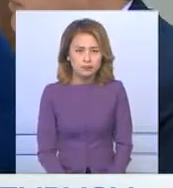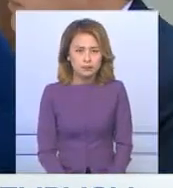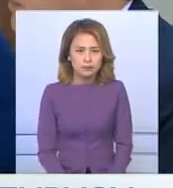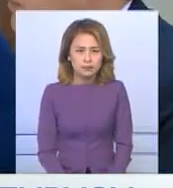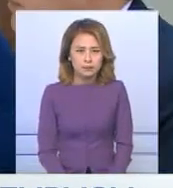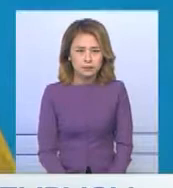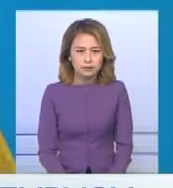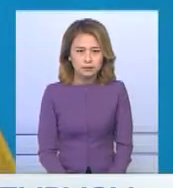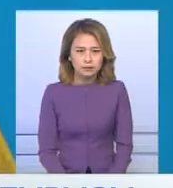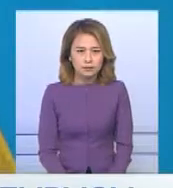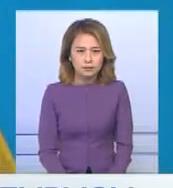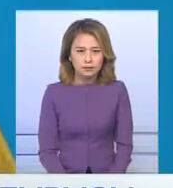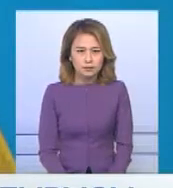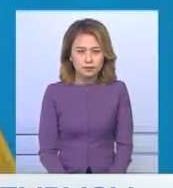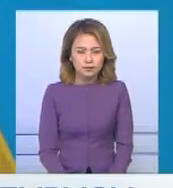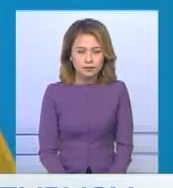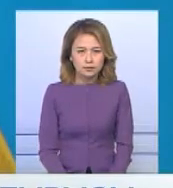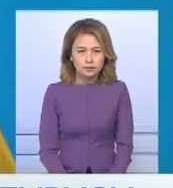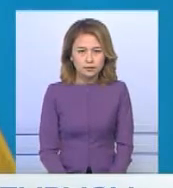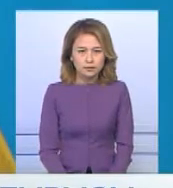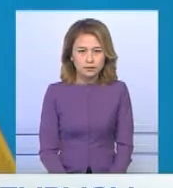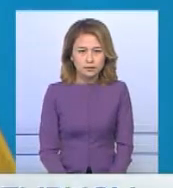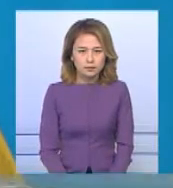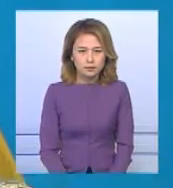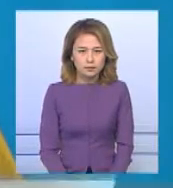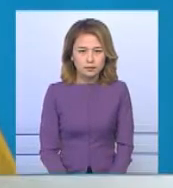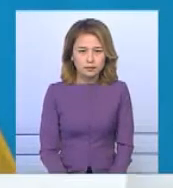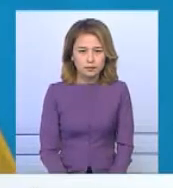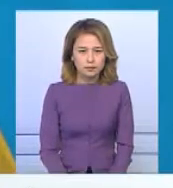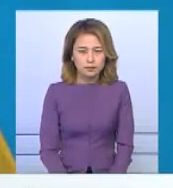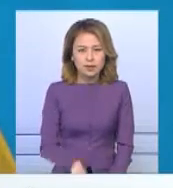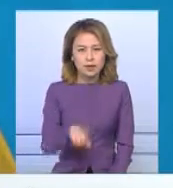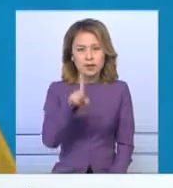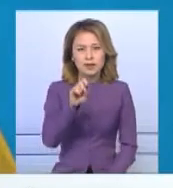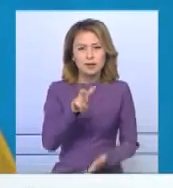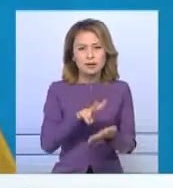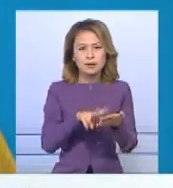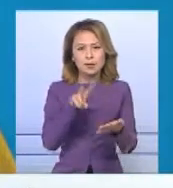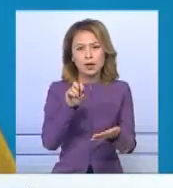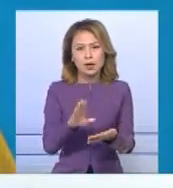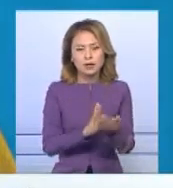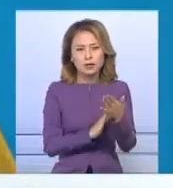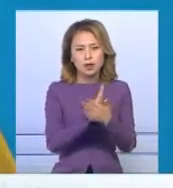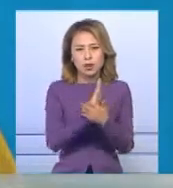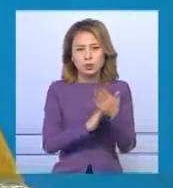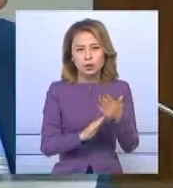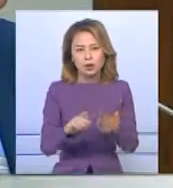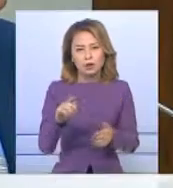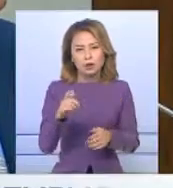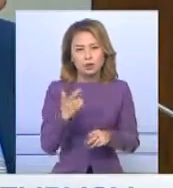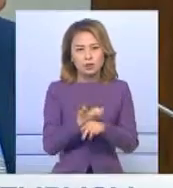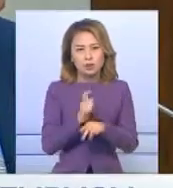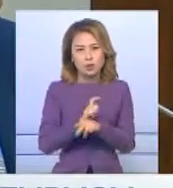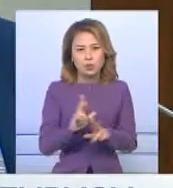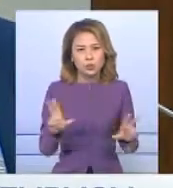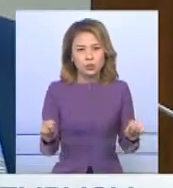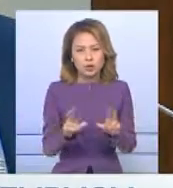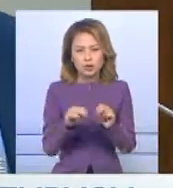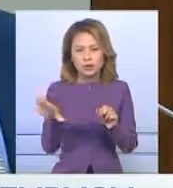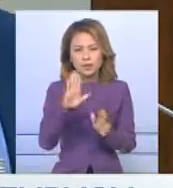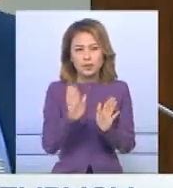За 7 лет работы, как я уже говорил, университет достиг значительных успехов. Дипломы